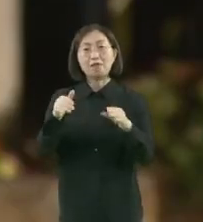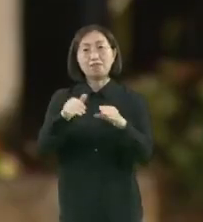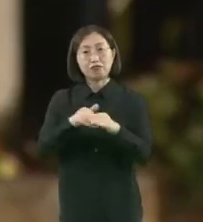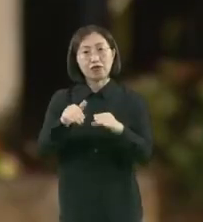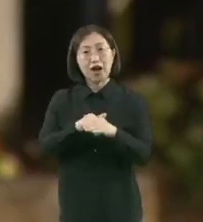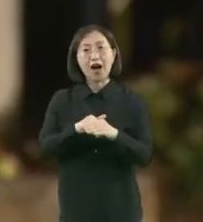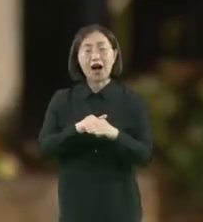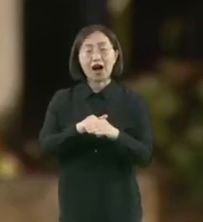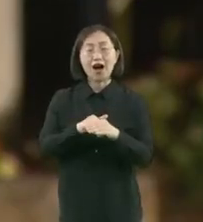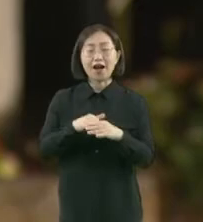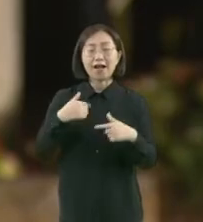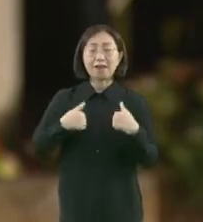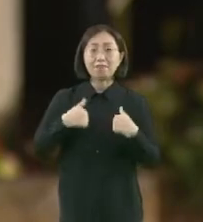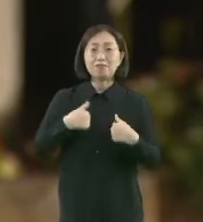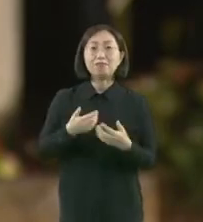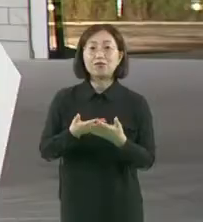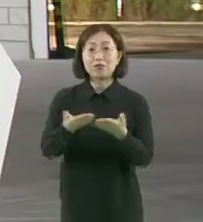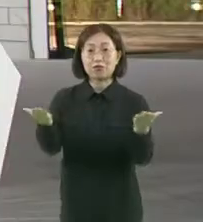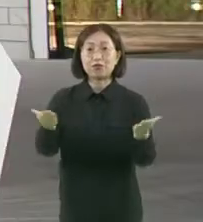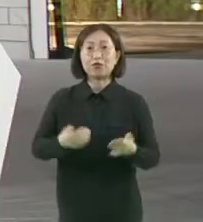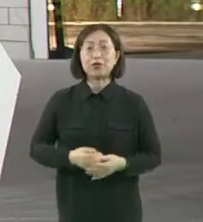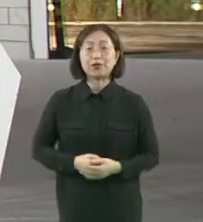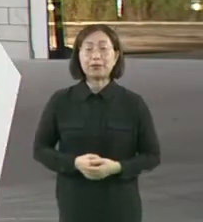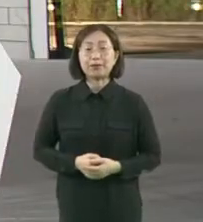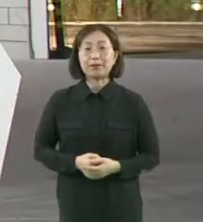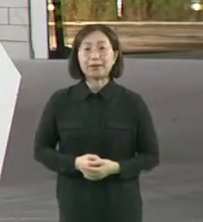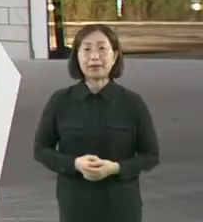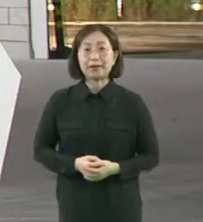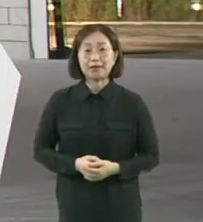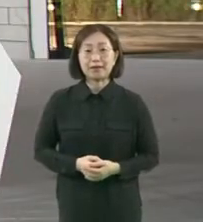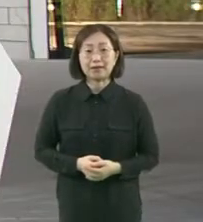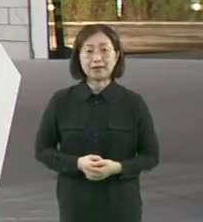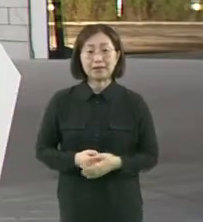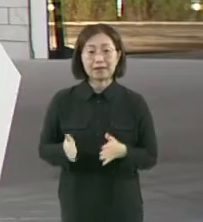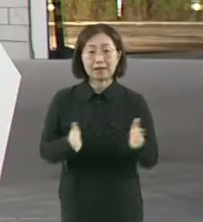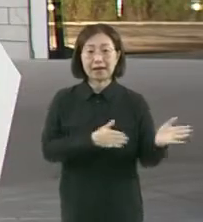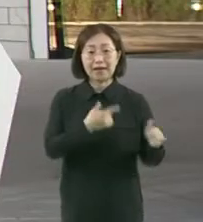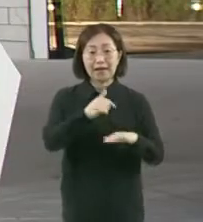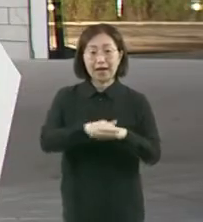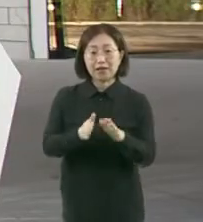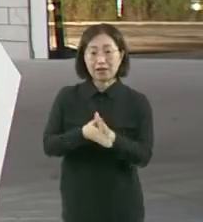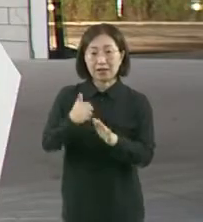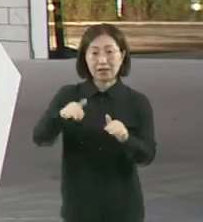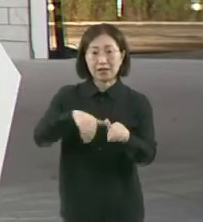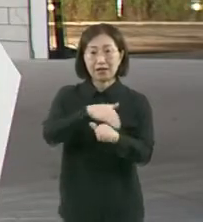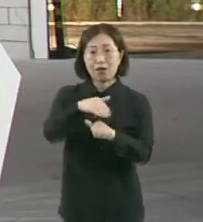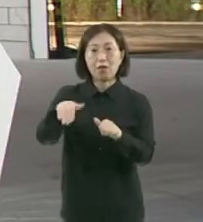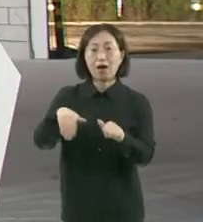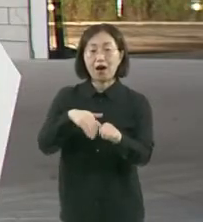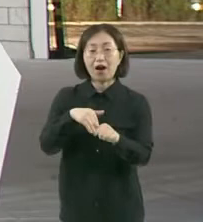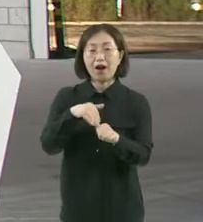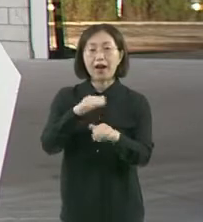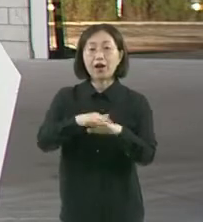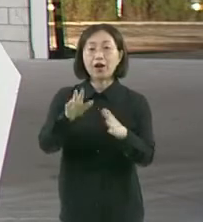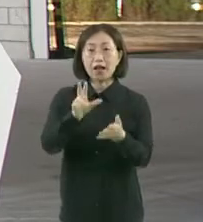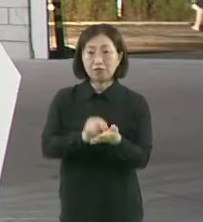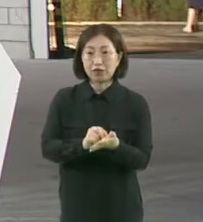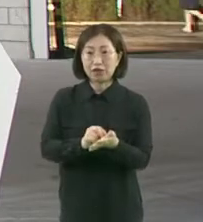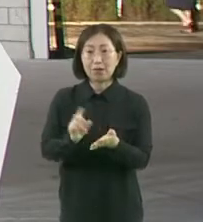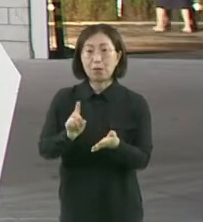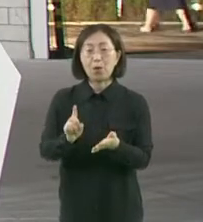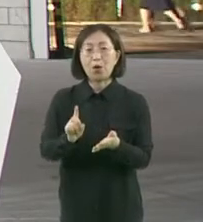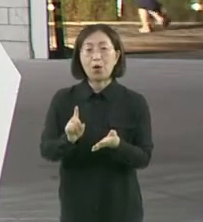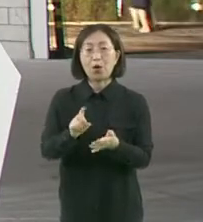이런 일들을 본격화할 생각을 갖고 있습니다. 시장님 마지막으로 이제 대전시 현안 몇 가지 여쭤보겠습니다. 최근에 네. 이제 좋은